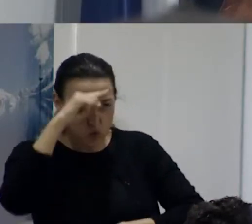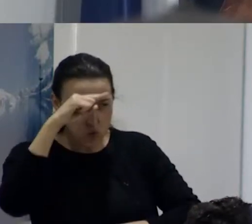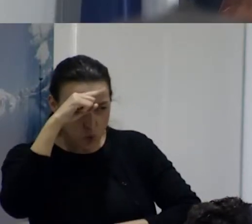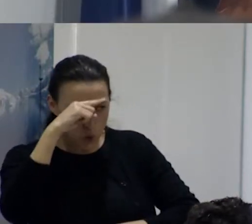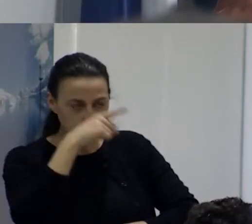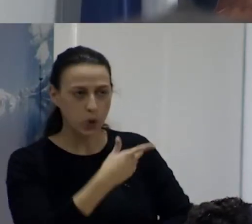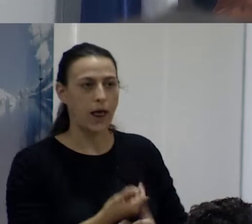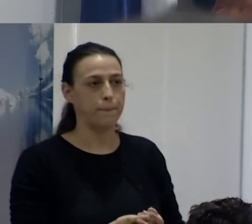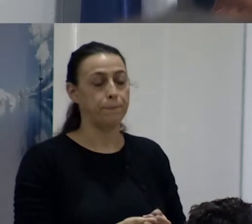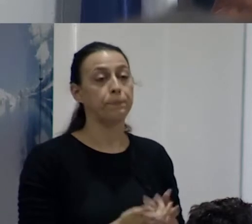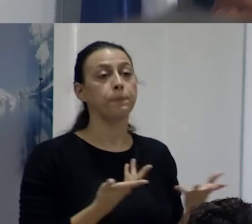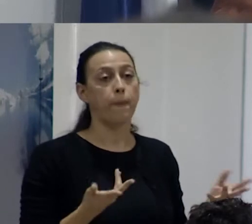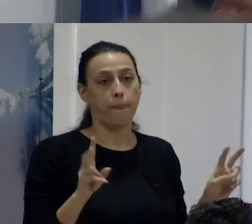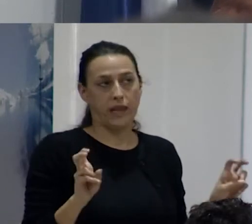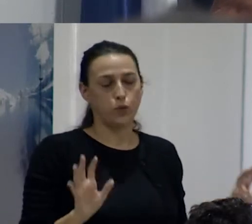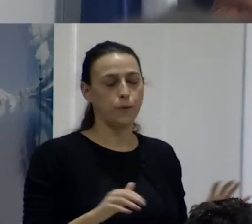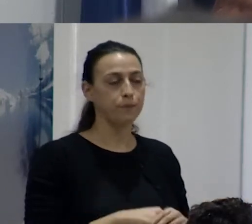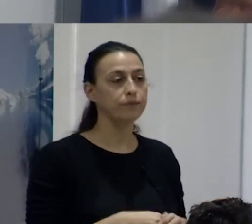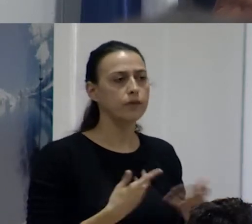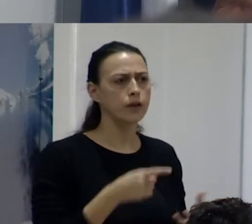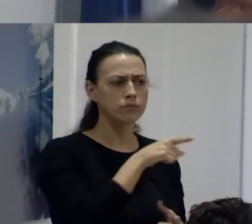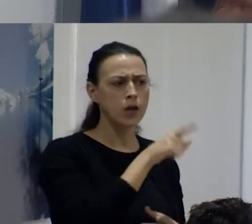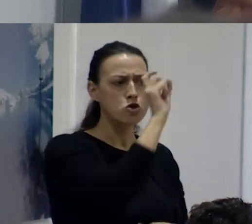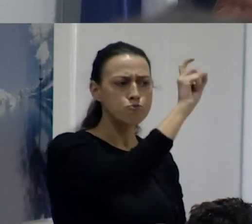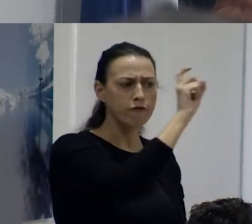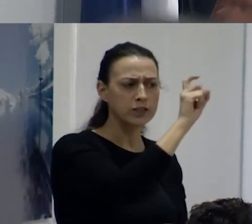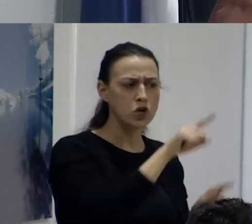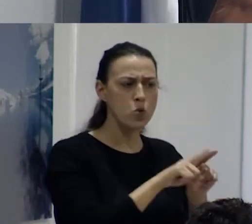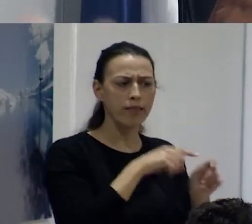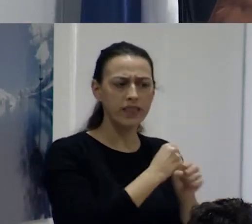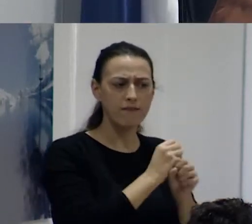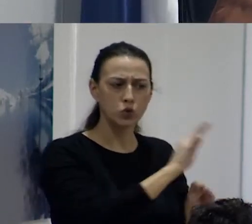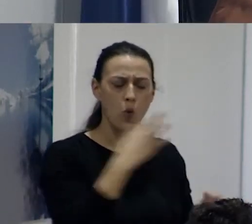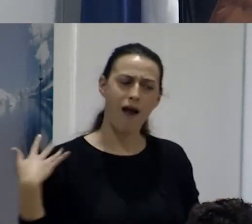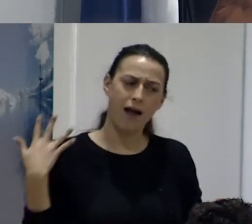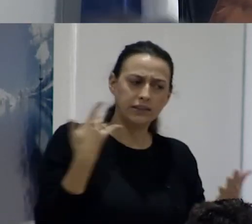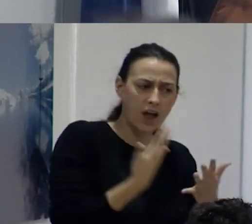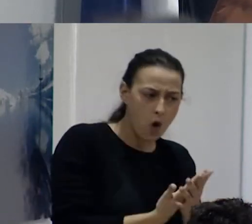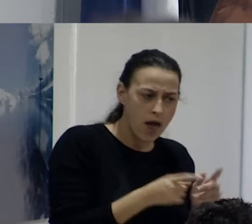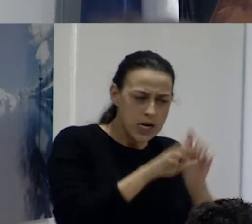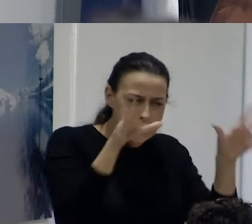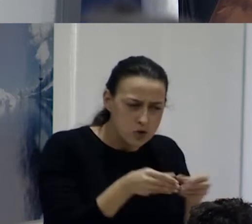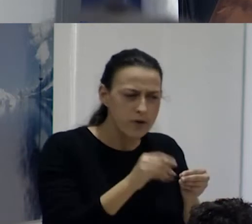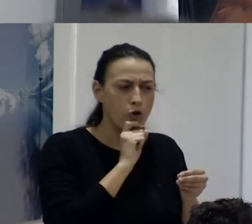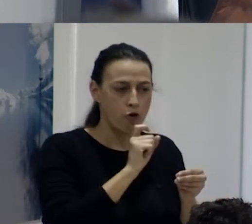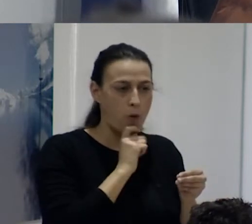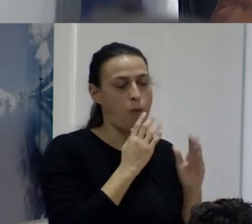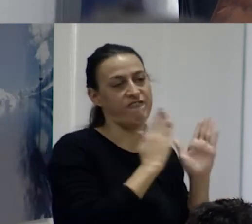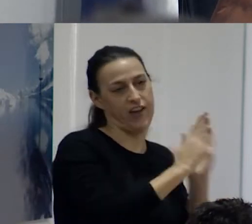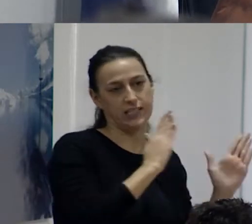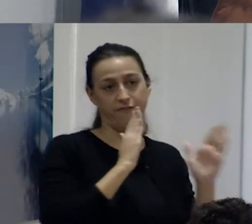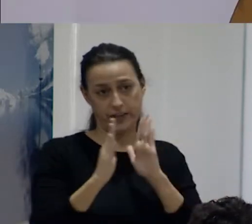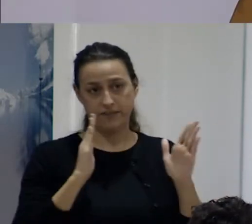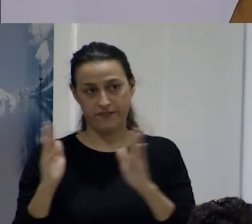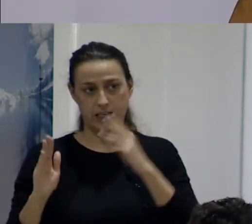Si calguera sintetitzar les aportacions del professor Tomàs Llorenç Serra, podríem fer-ho en tres grans apartats. El